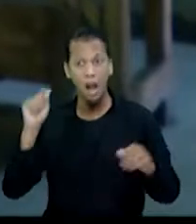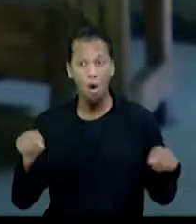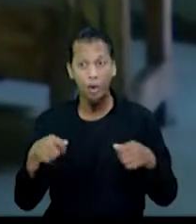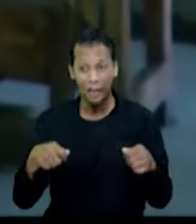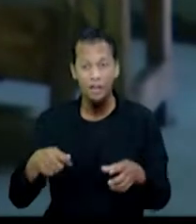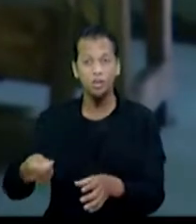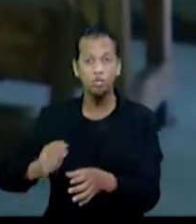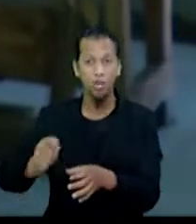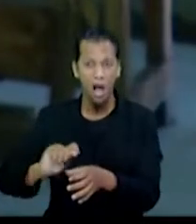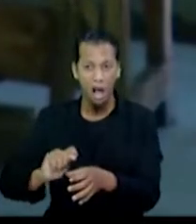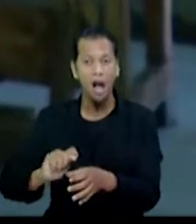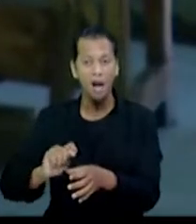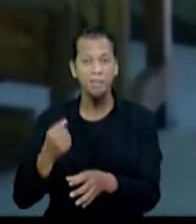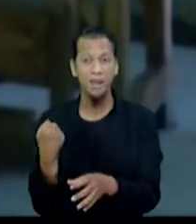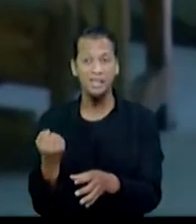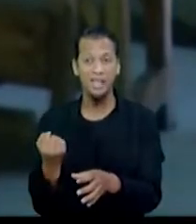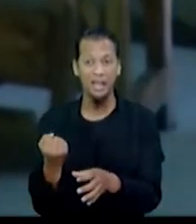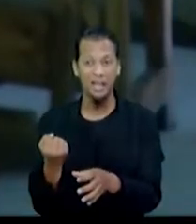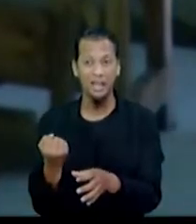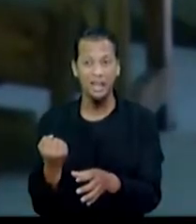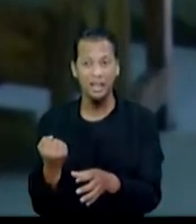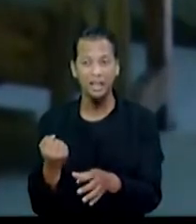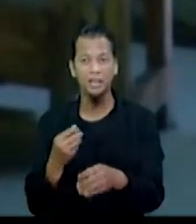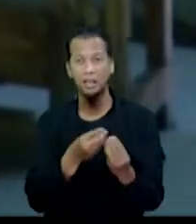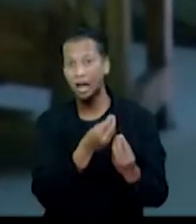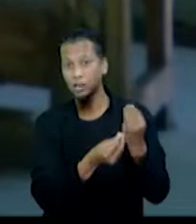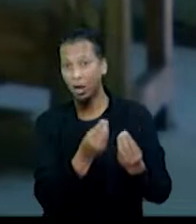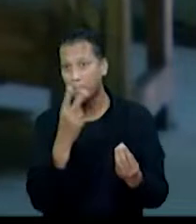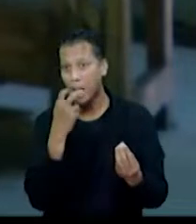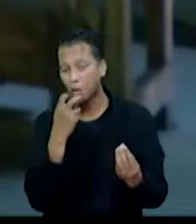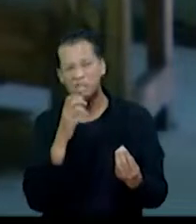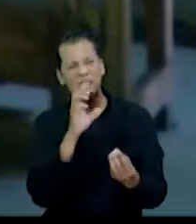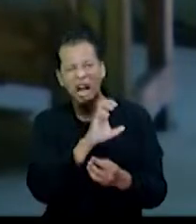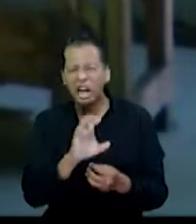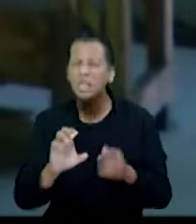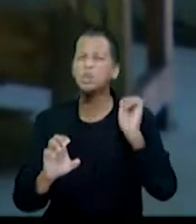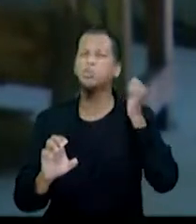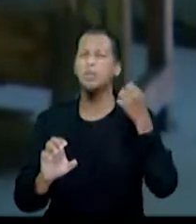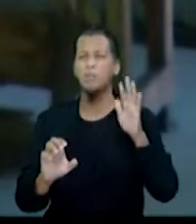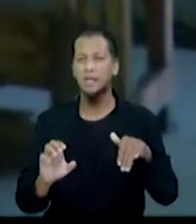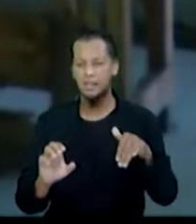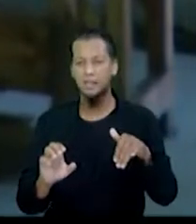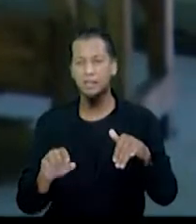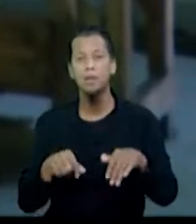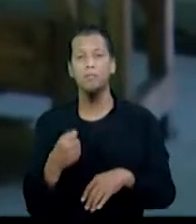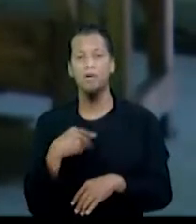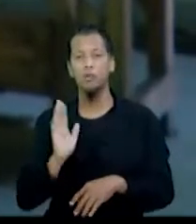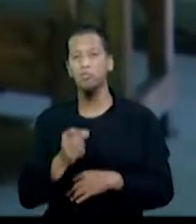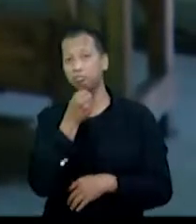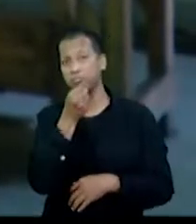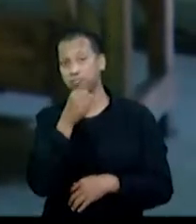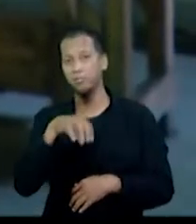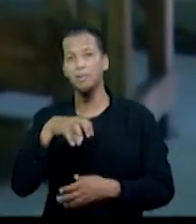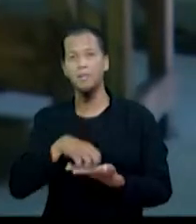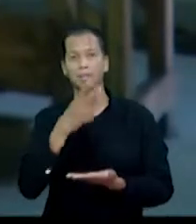kota Bandung terpantau kosong. Salah satunya adalah di tempat kami melaporkan saat ini di Pasar Balubur, kota Bandung. Berdasarkan keterangan dari